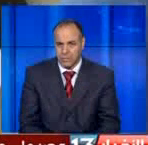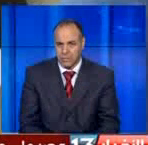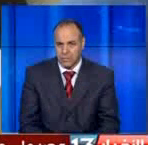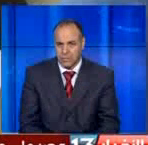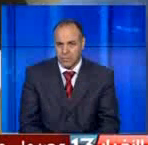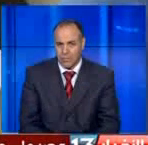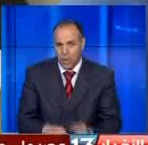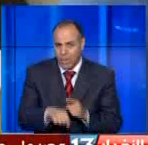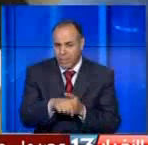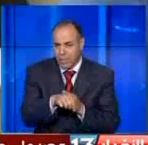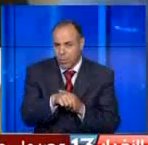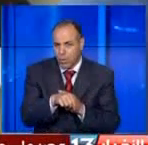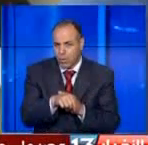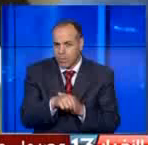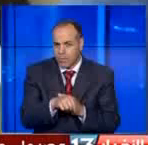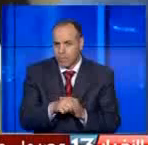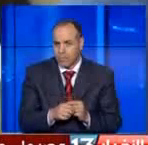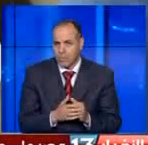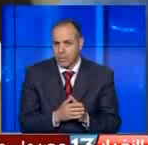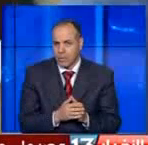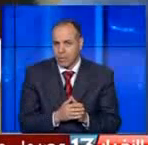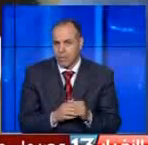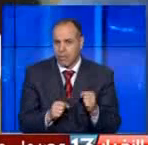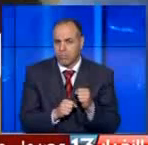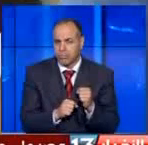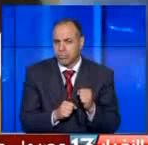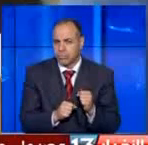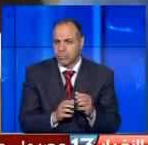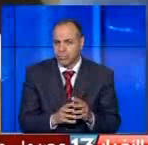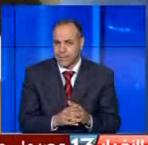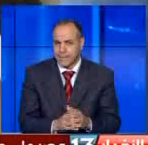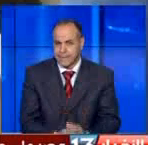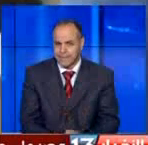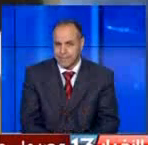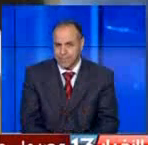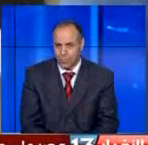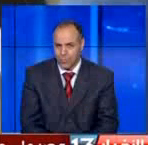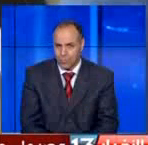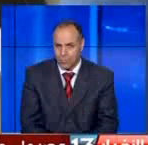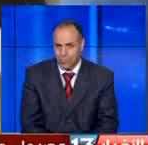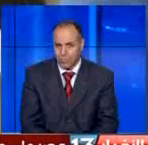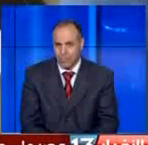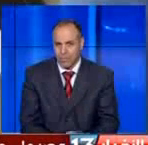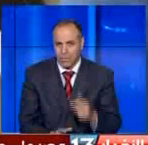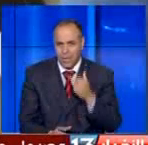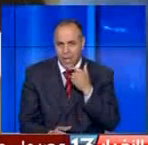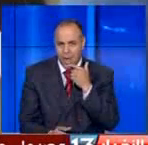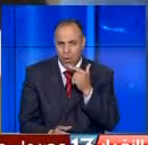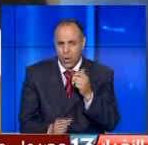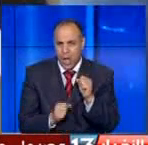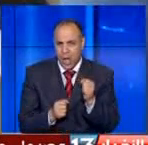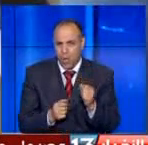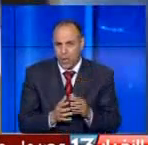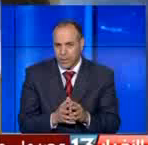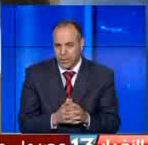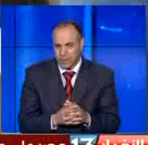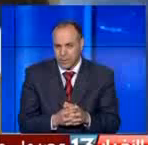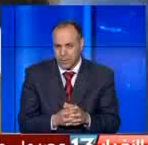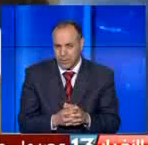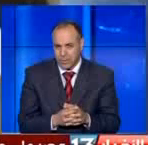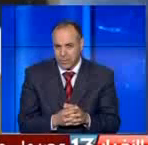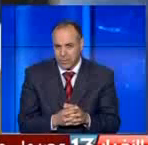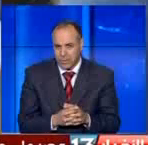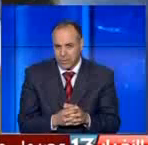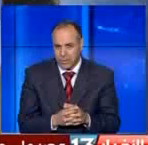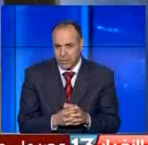في ثواني كده بقوم نفسي بالعافية بصراحة، لقيت أسس قدام مني وحواليا،